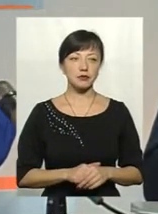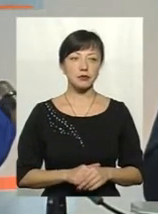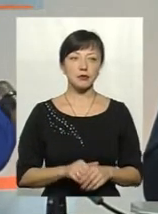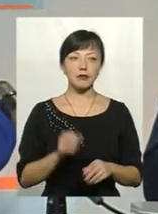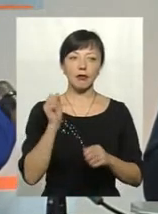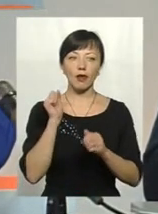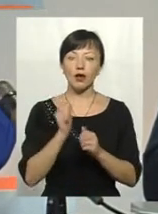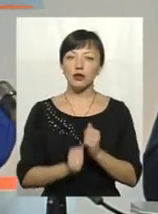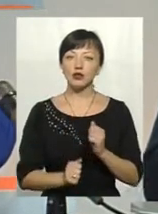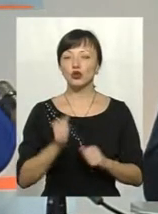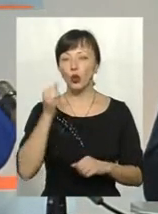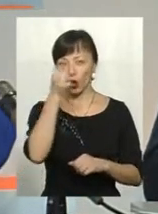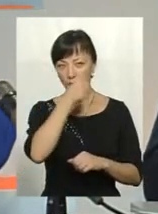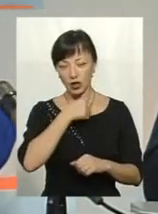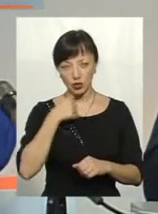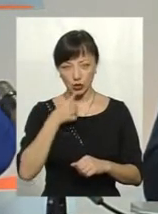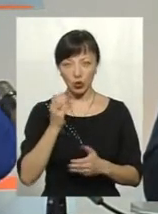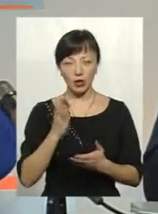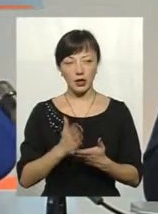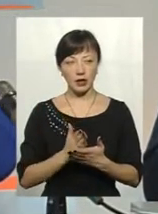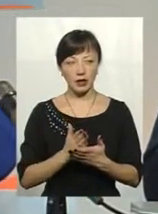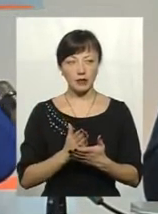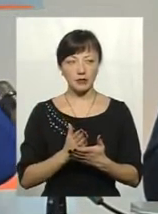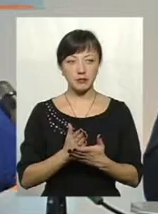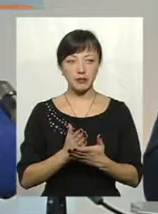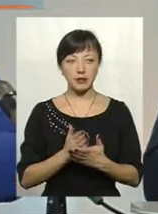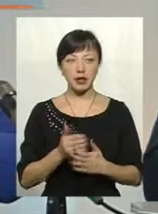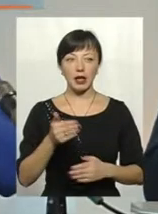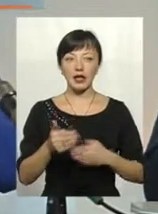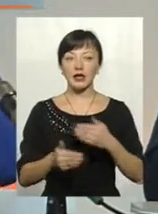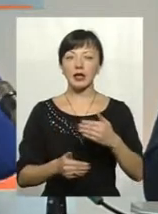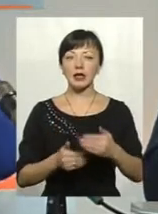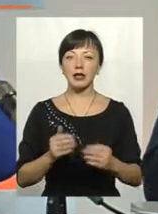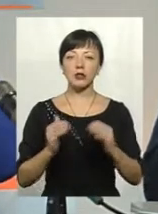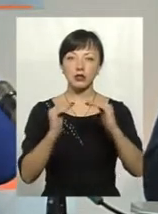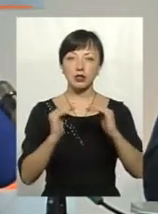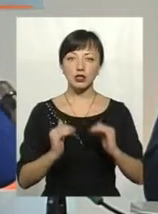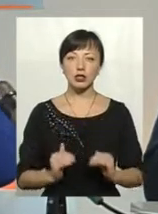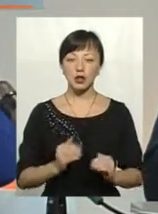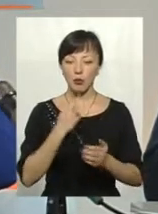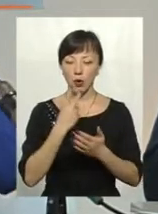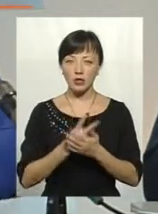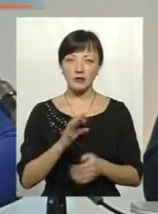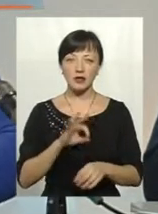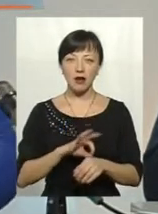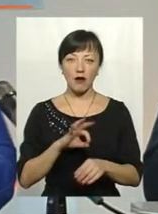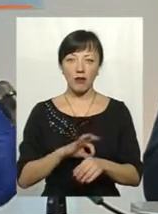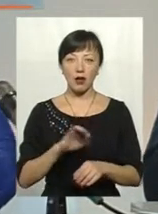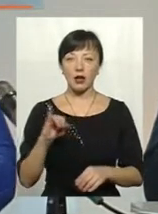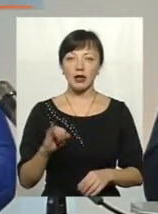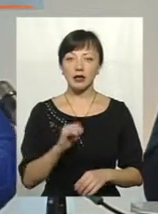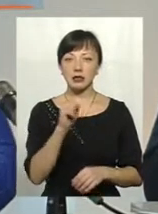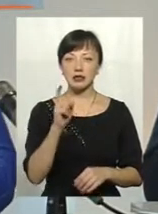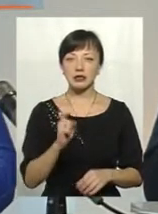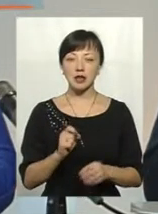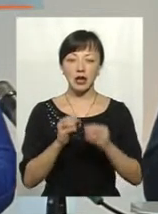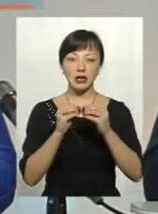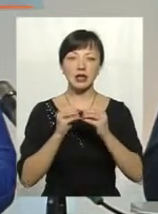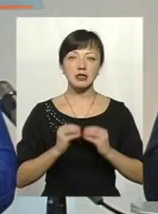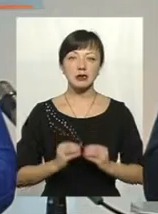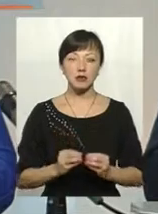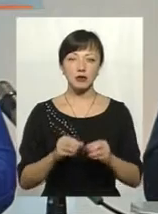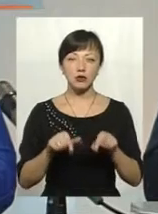Щорічно, як я вже відмічав, є тенденція до зниження показників захворюваності. І за 10 місяців цього